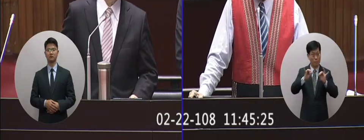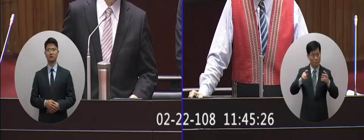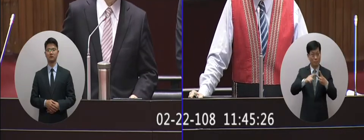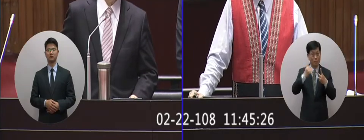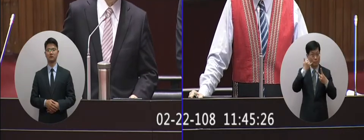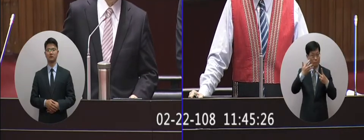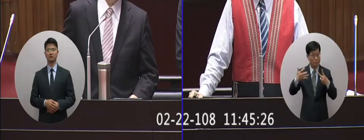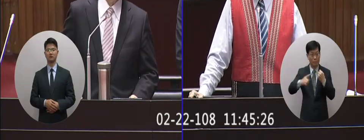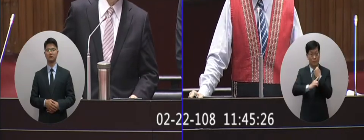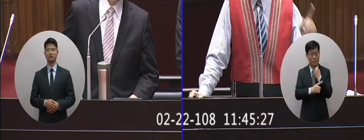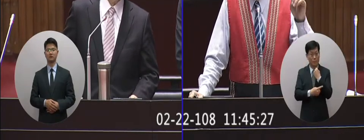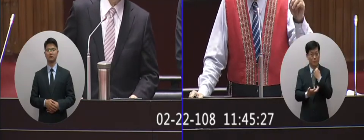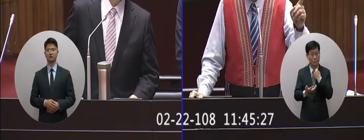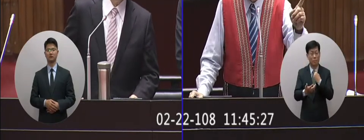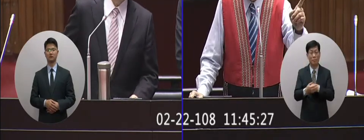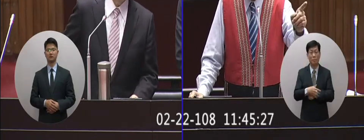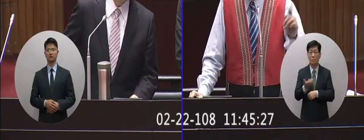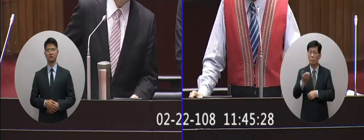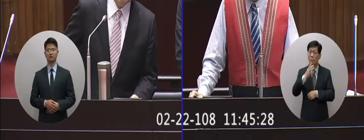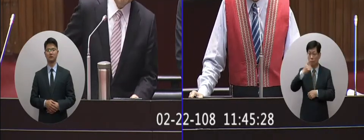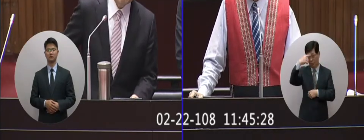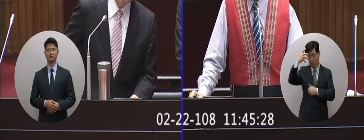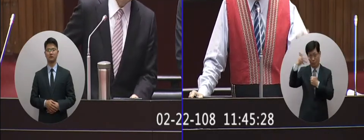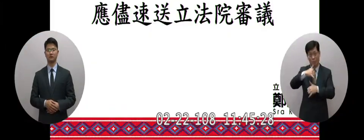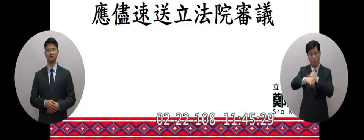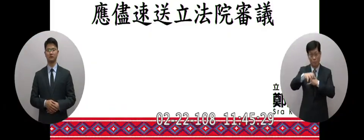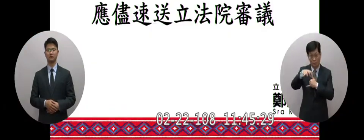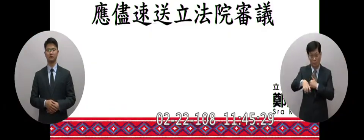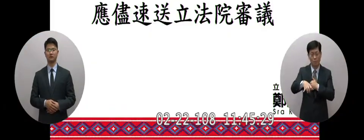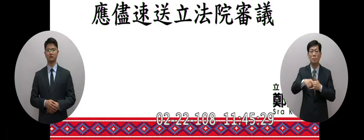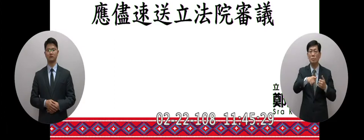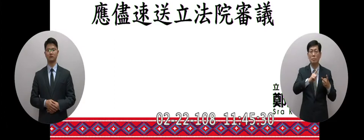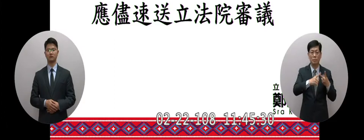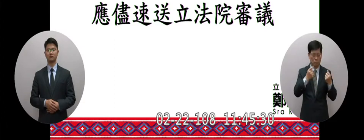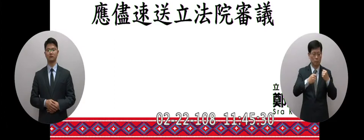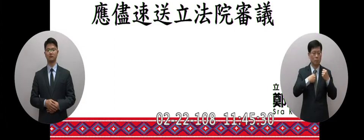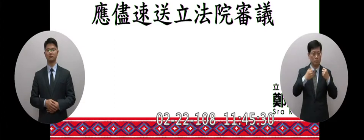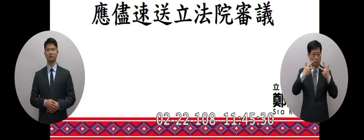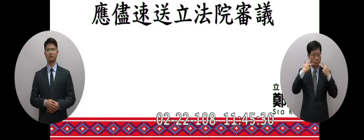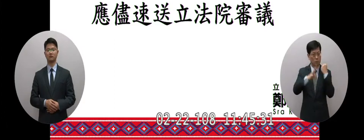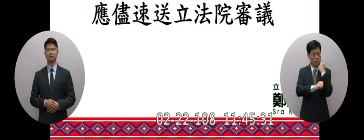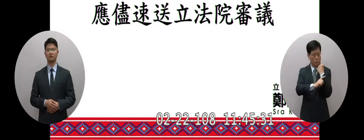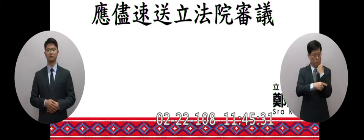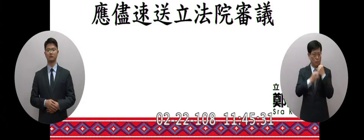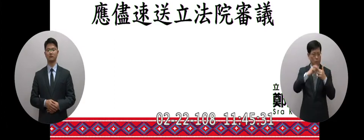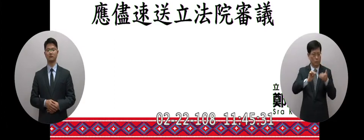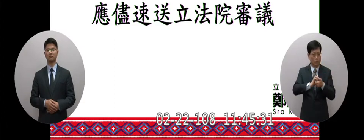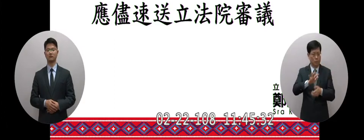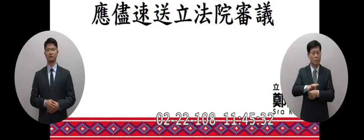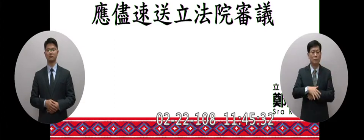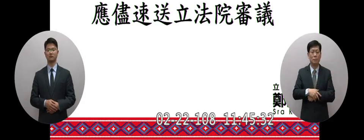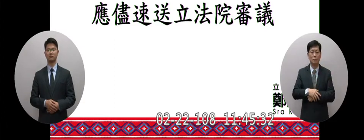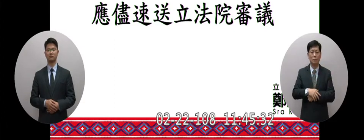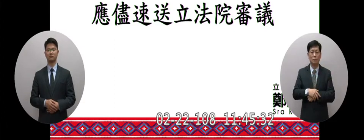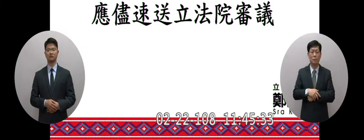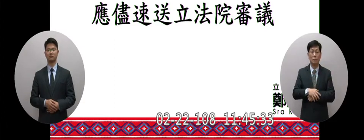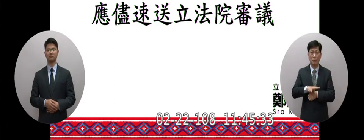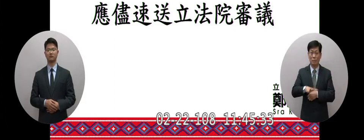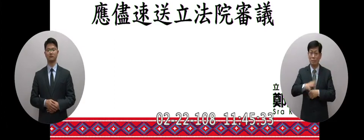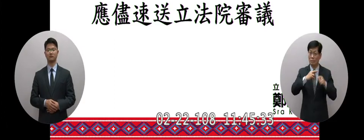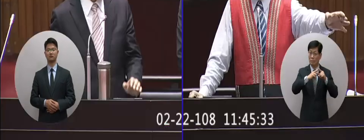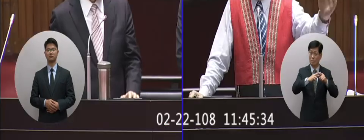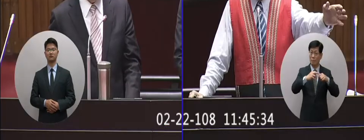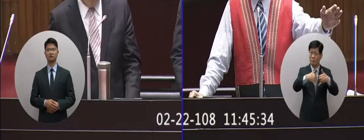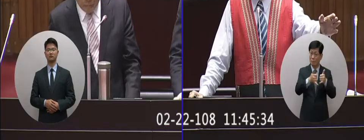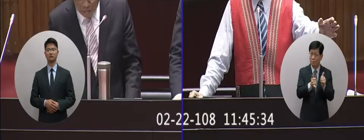及海域法，刚刚是传统领域啊，这个也是原基法的规定的，现在变成少族